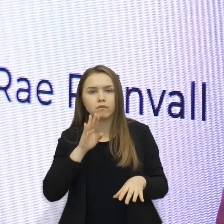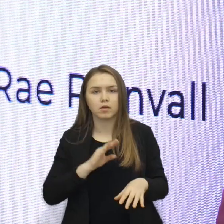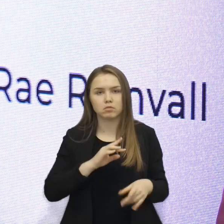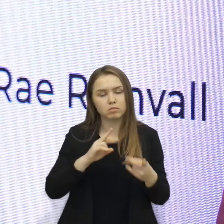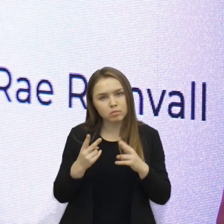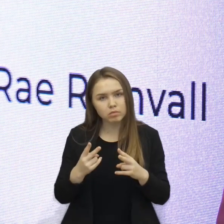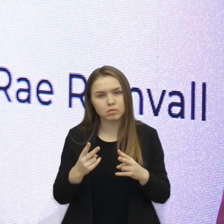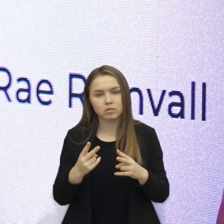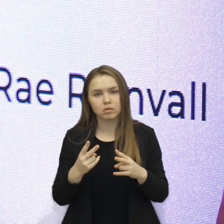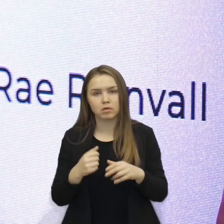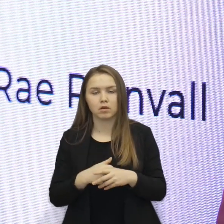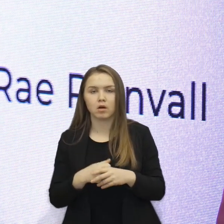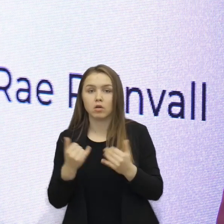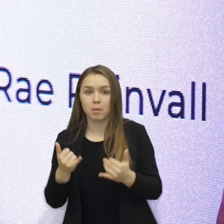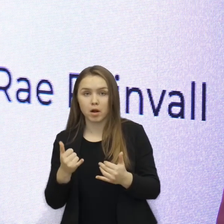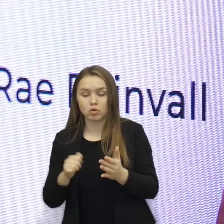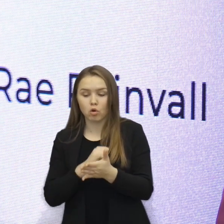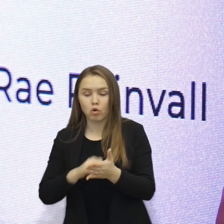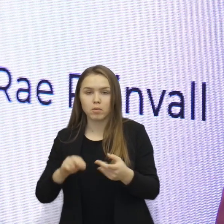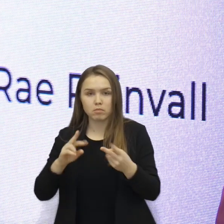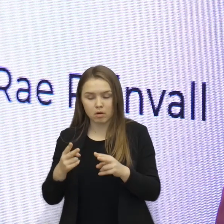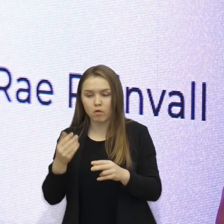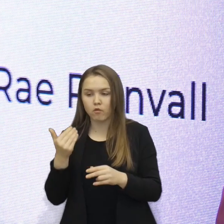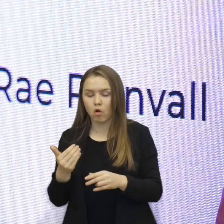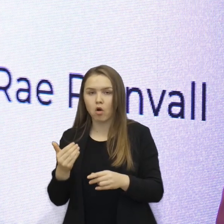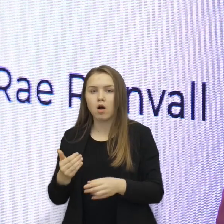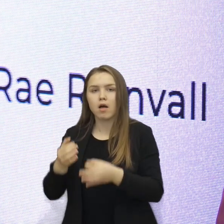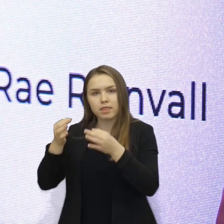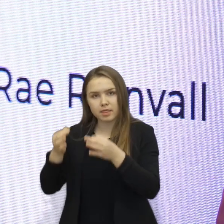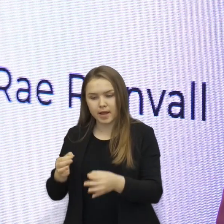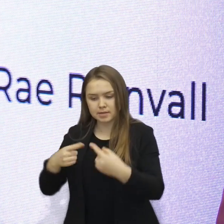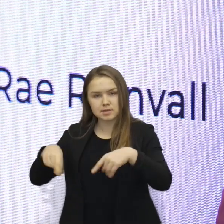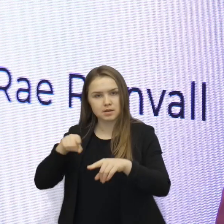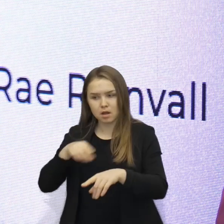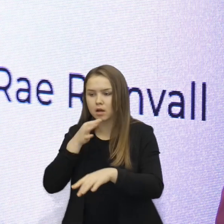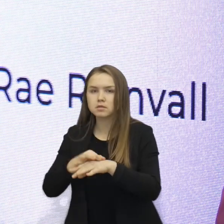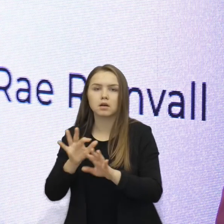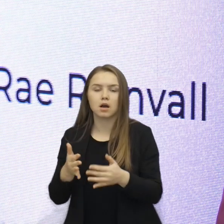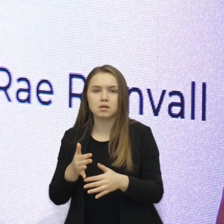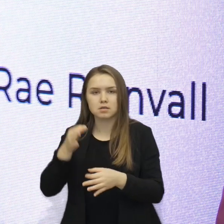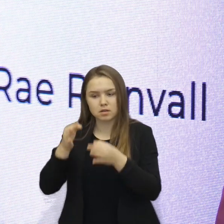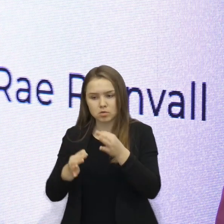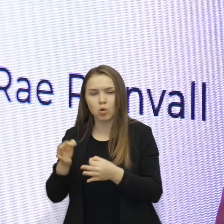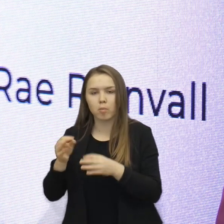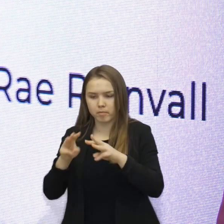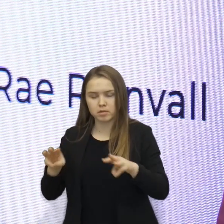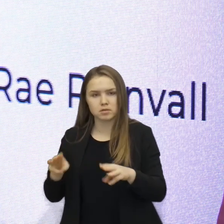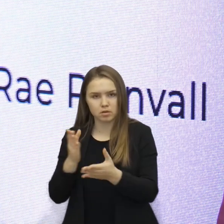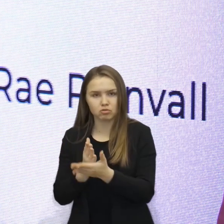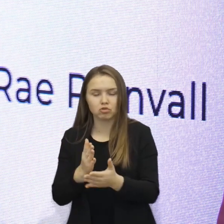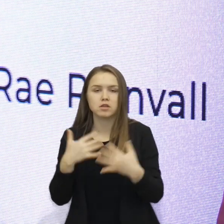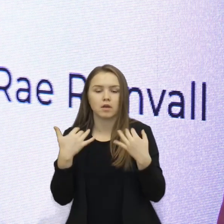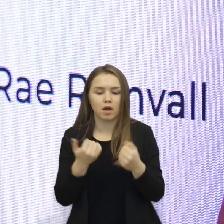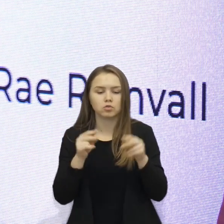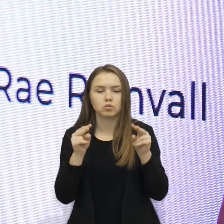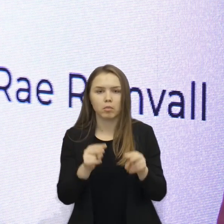skirtingus aspektus, tai ir dokumentų keitimas yra teisinis aspektas, už kurį labiau atsakinga Teisingumo ministerija, sveikatos